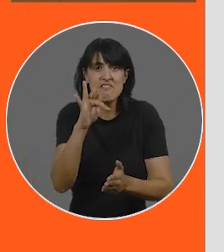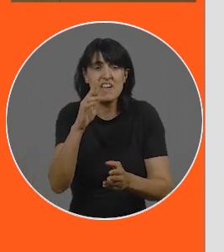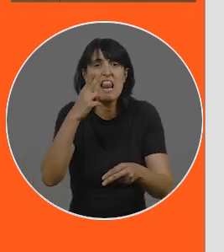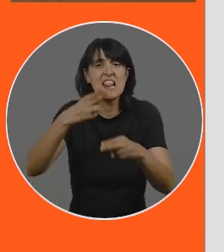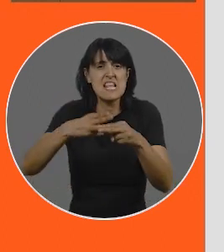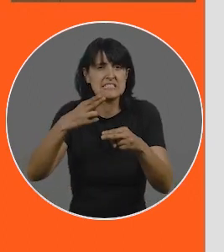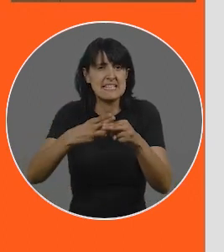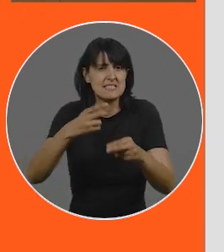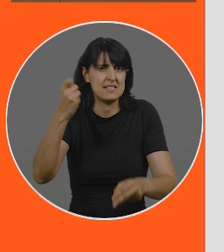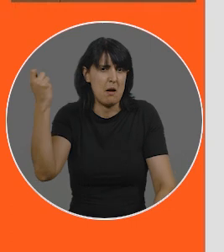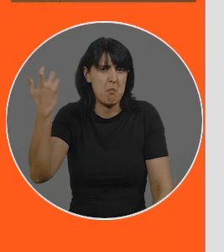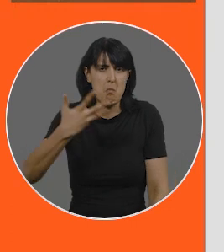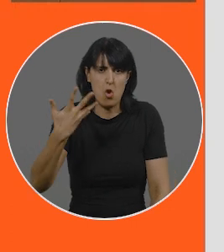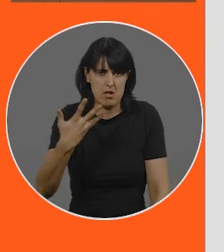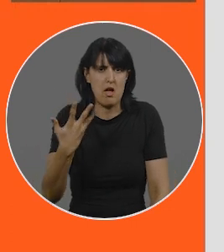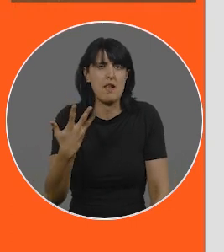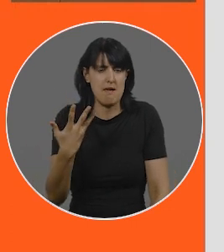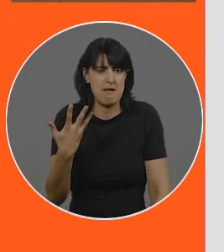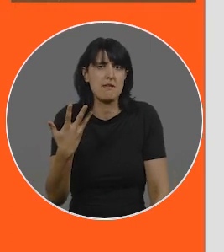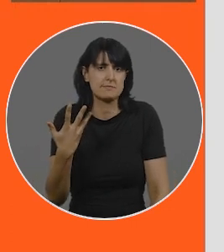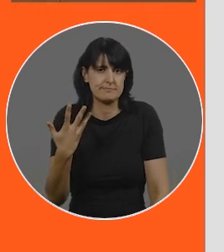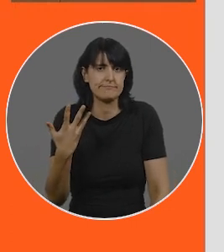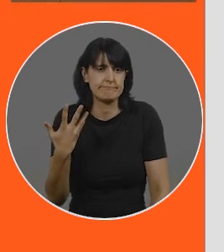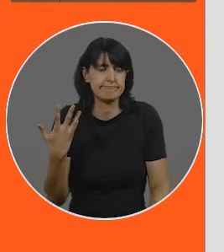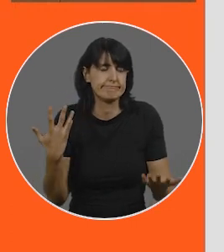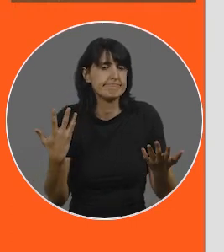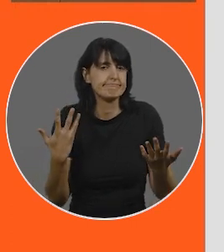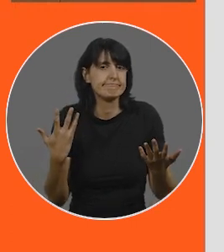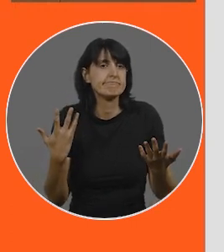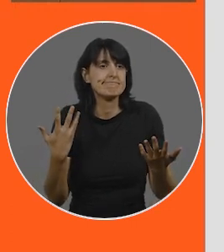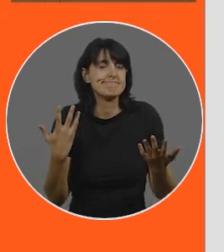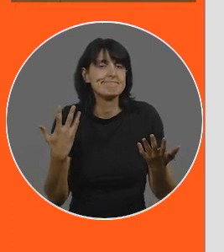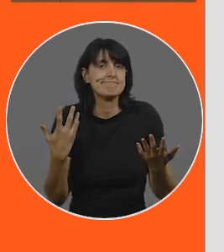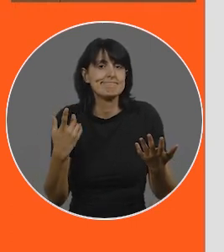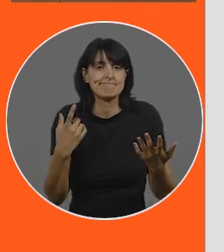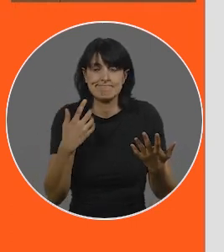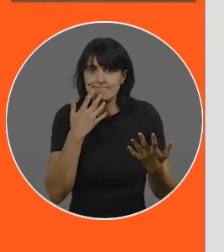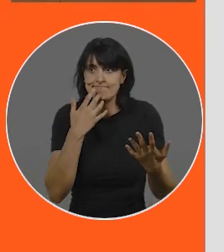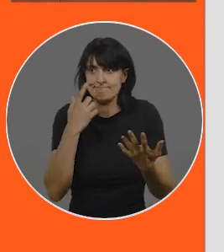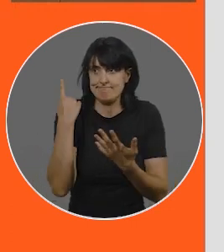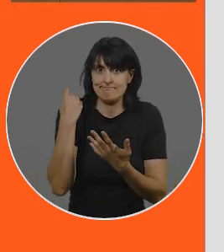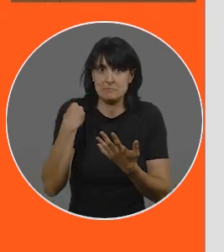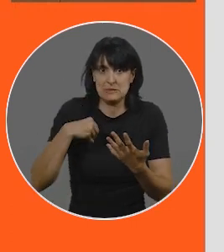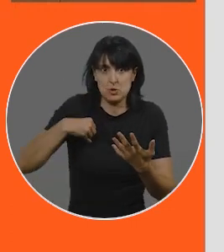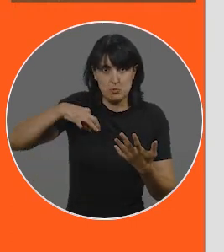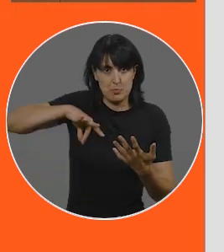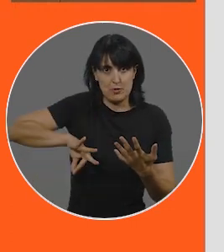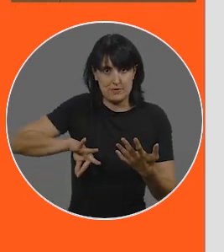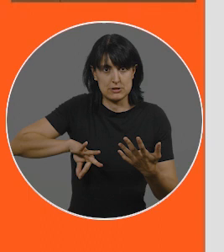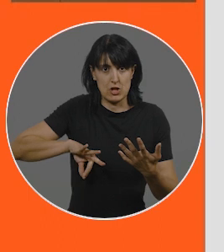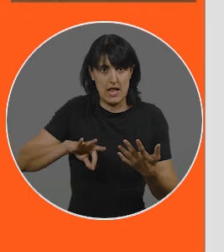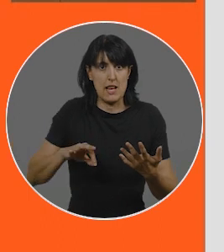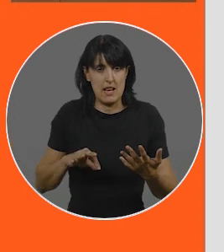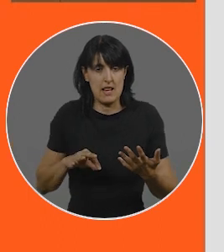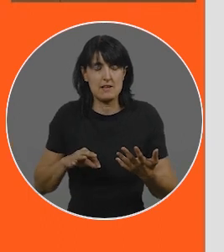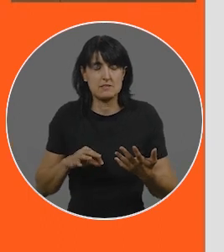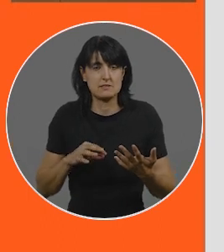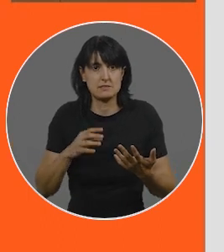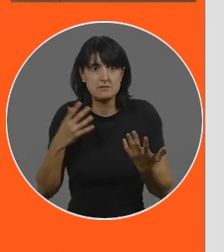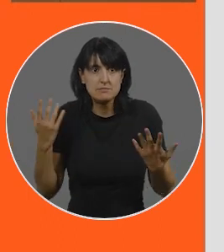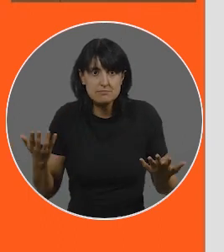Professional, que una llicència val bastants diners, i bueno, doncs no és tan evident. No sé, a veure, quants d'aquí teniu l'Acrobat Professional? Anem a fer la